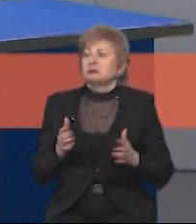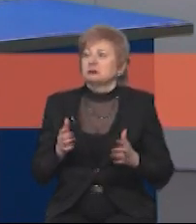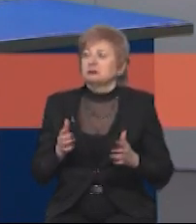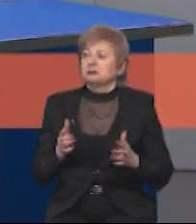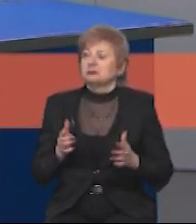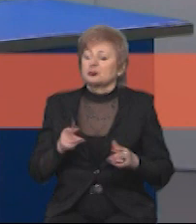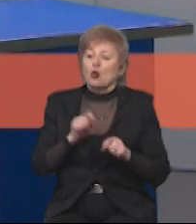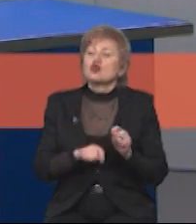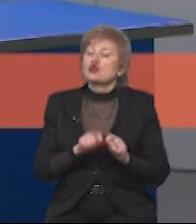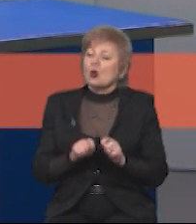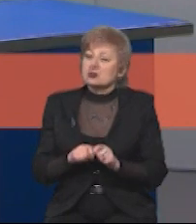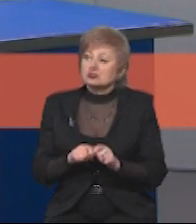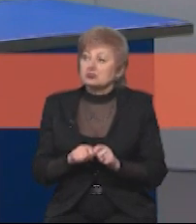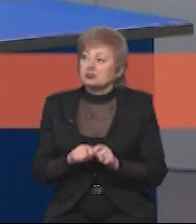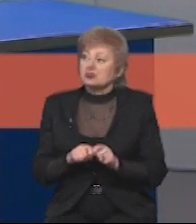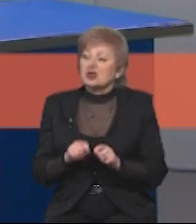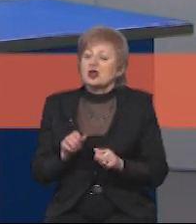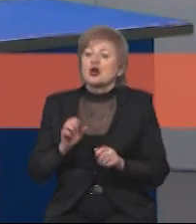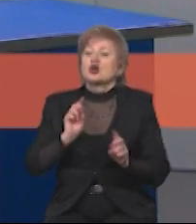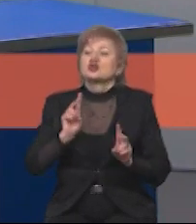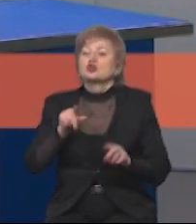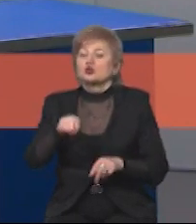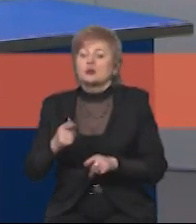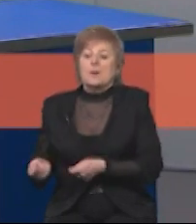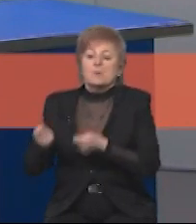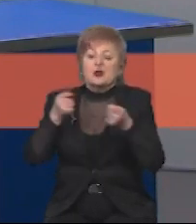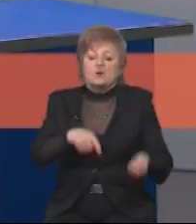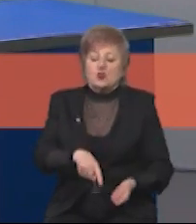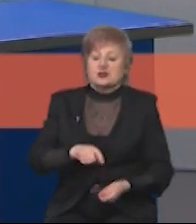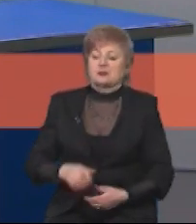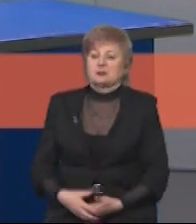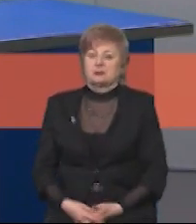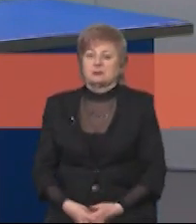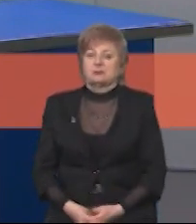максимальный контроль над тем, кто сюда въезжает, в нашу страну.